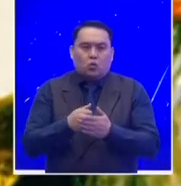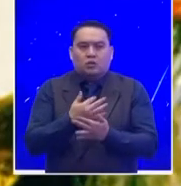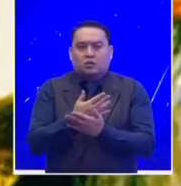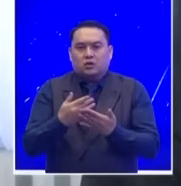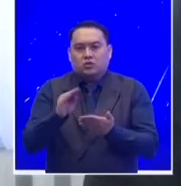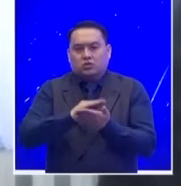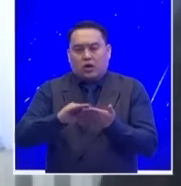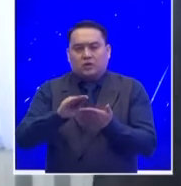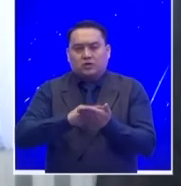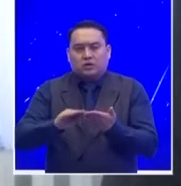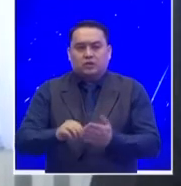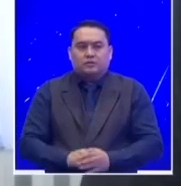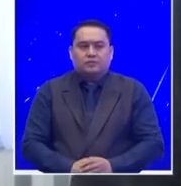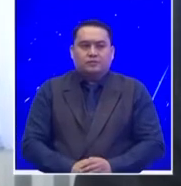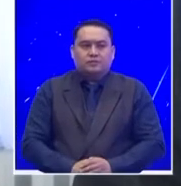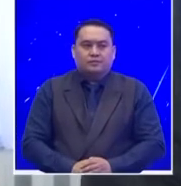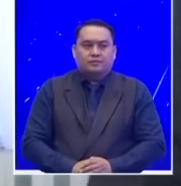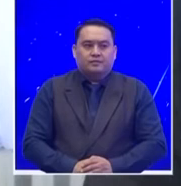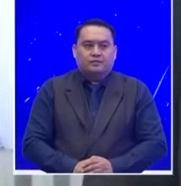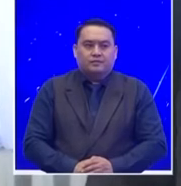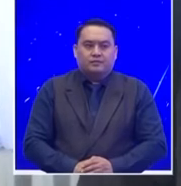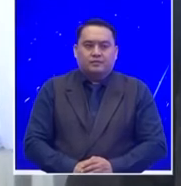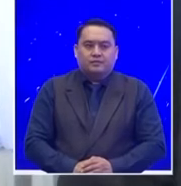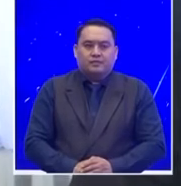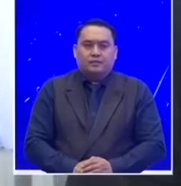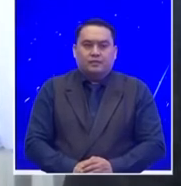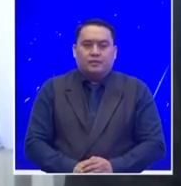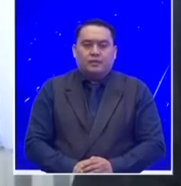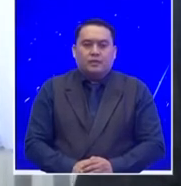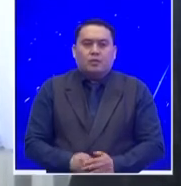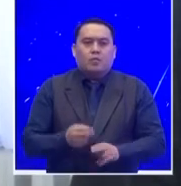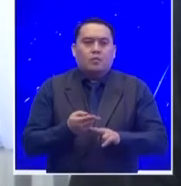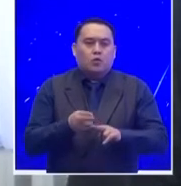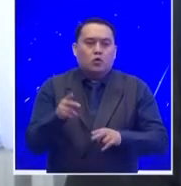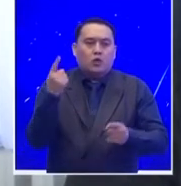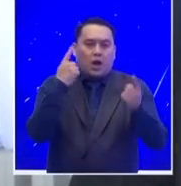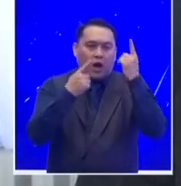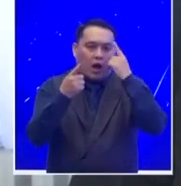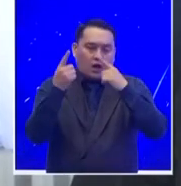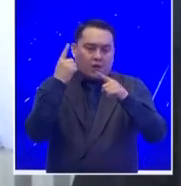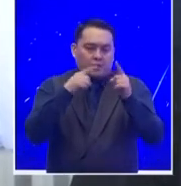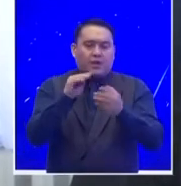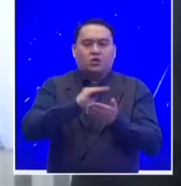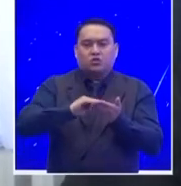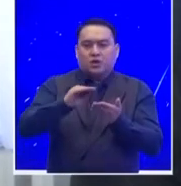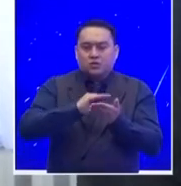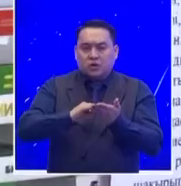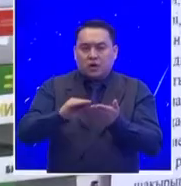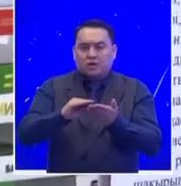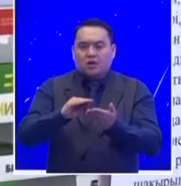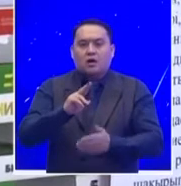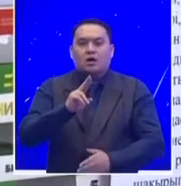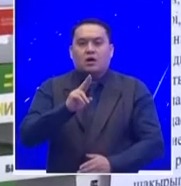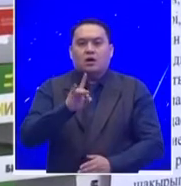мықты жалғады. Бұл Эзоптағы көптеген әңгімелер хикаят әңгіме ретінде айтылған ғой. Ал Крылов